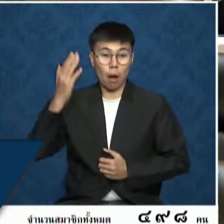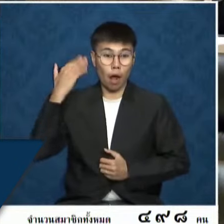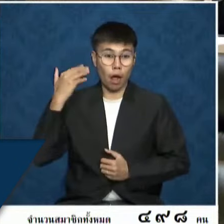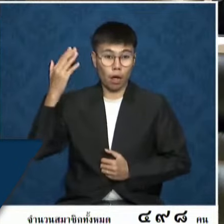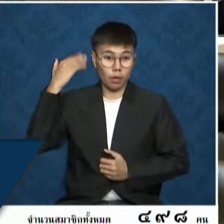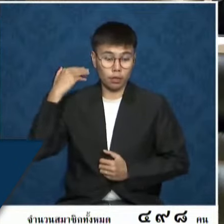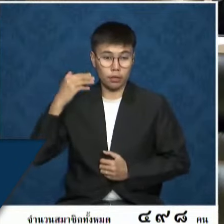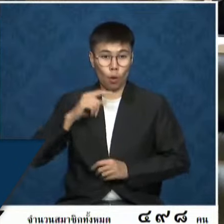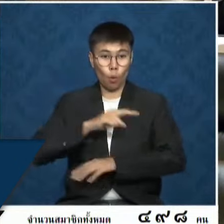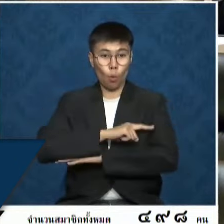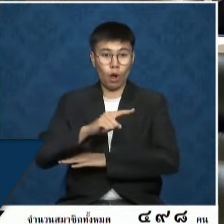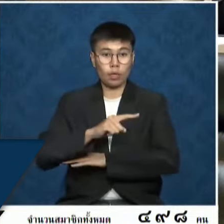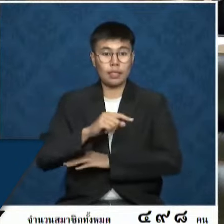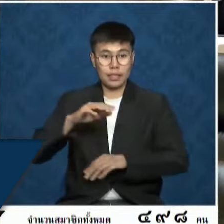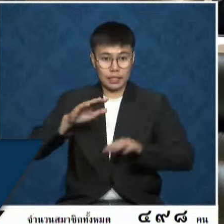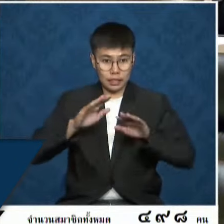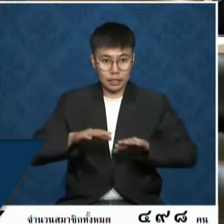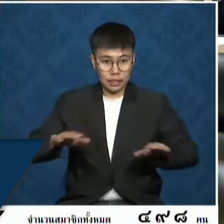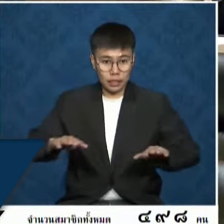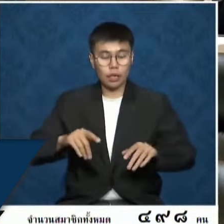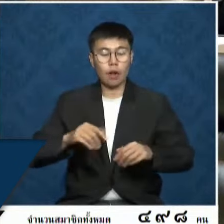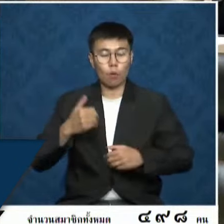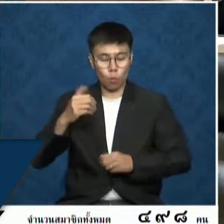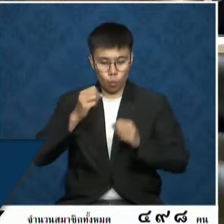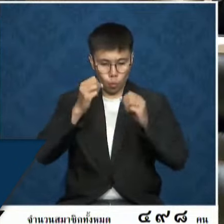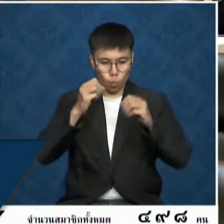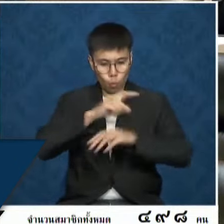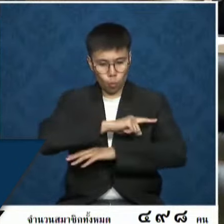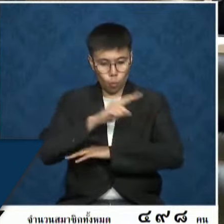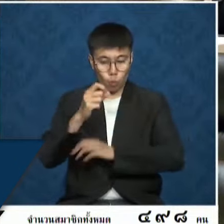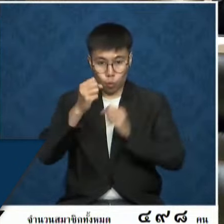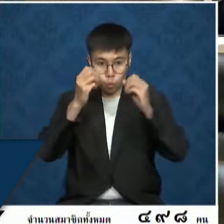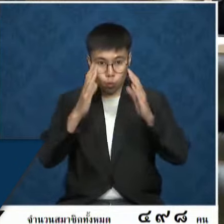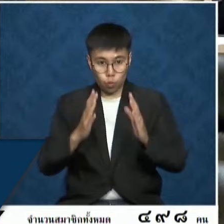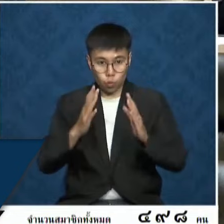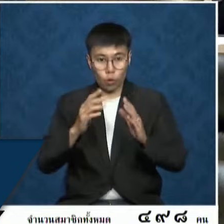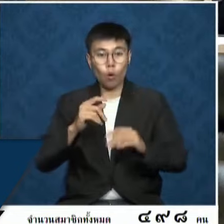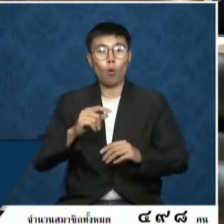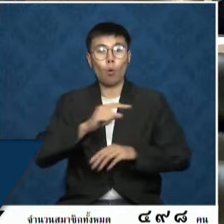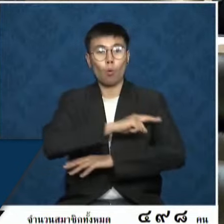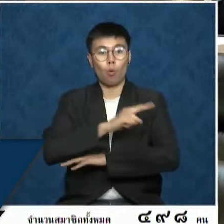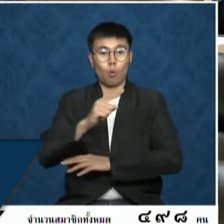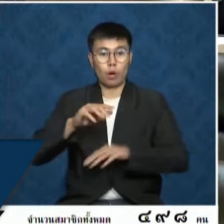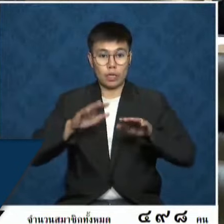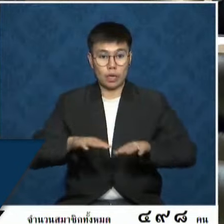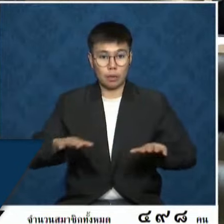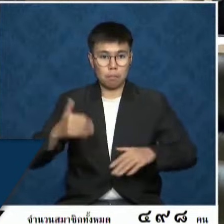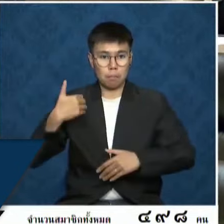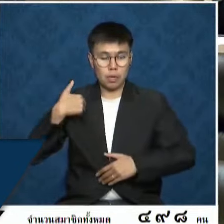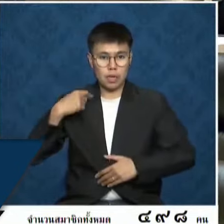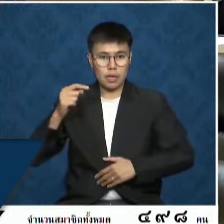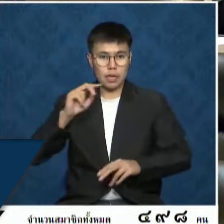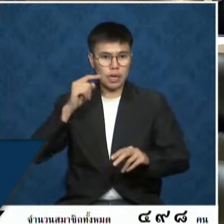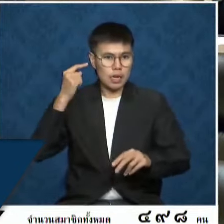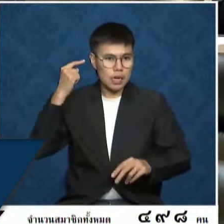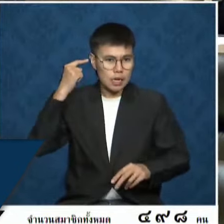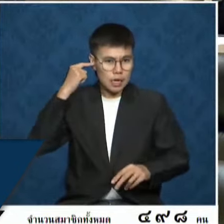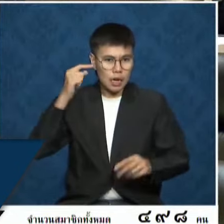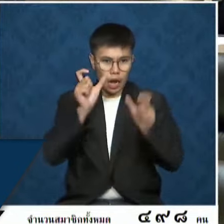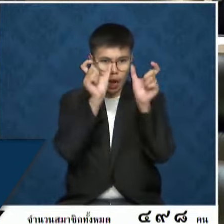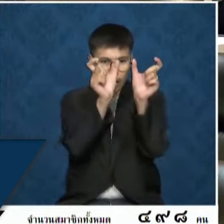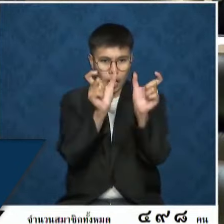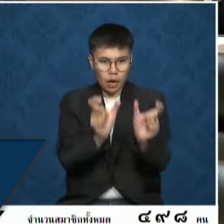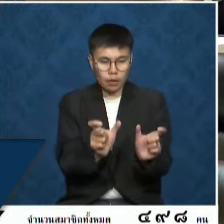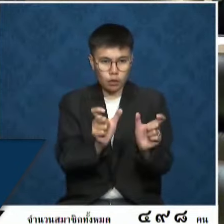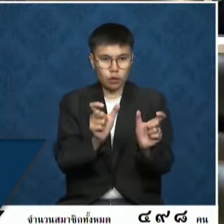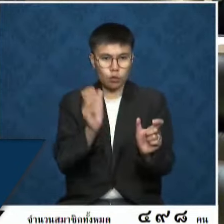แล้วก็ผ่านวันครูกันไปหมาดๆในวันเด็กแห่งชาติที่ผ่านมาเราได้ยินคำขวัญวันเด็กสวยหรูแ